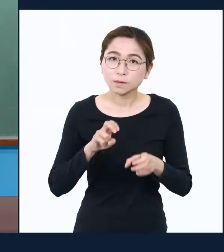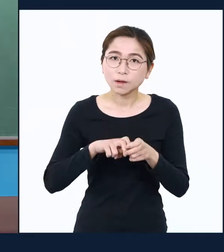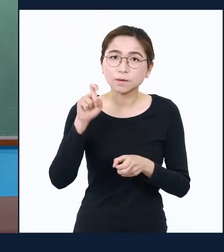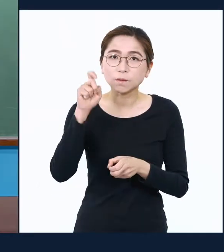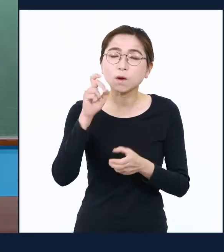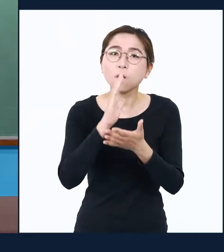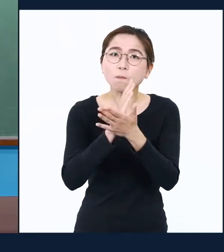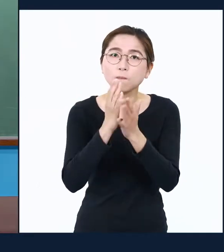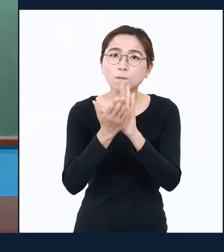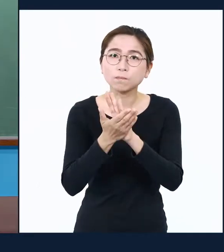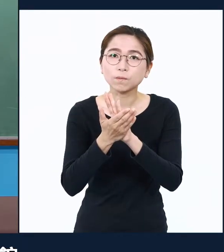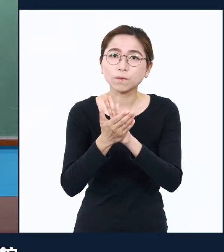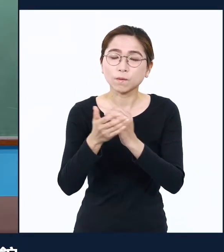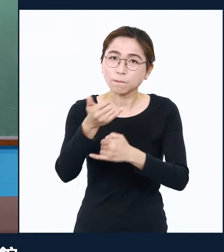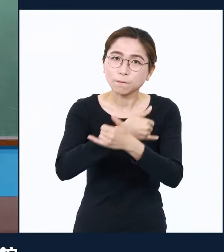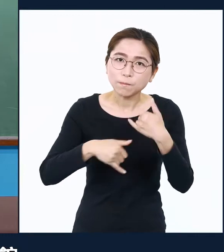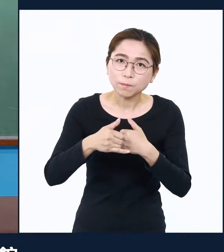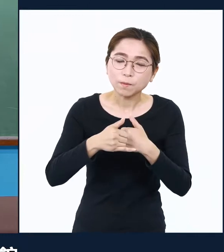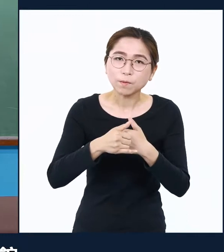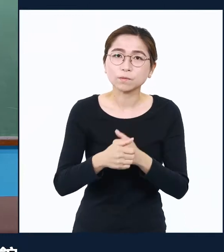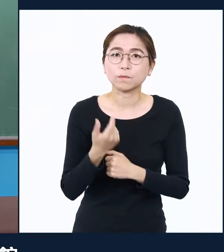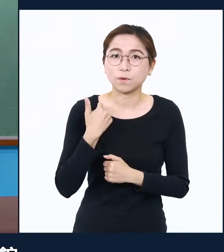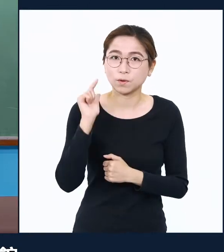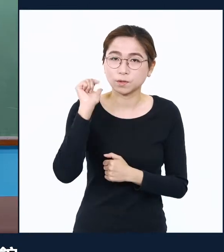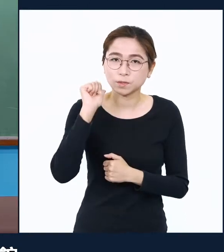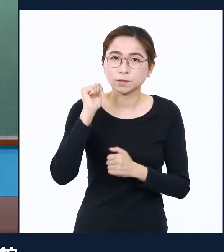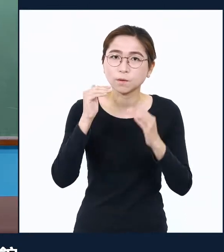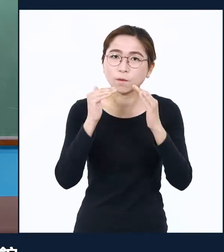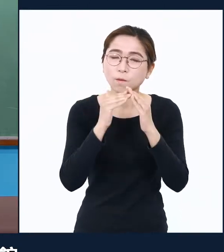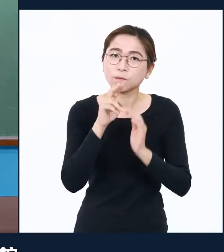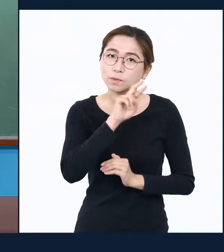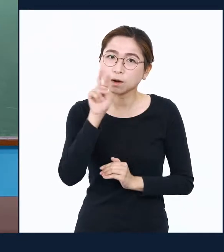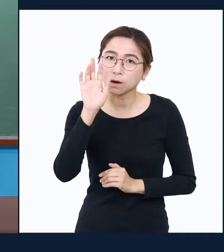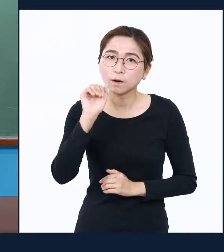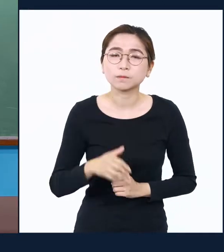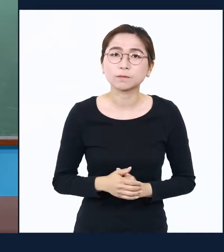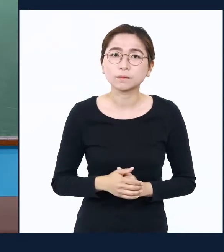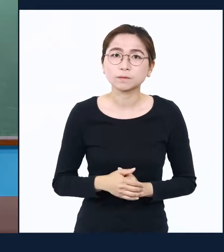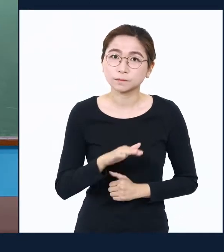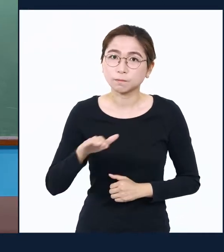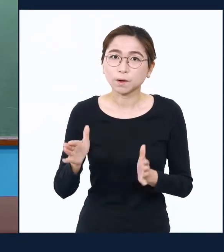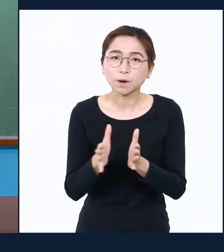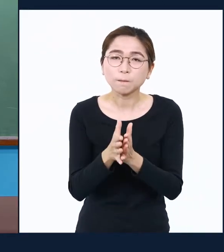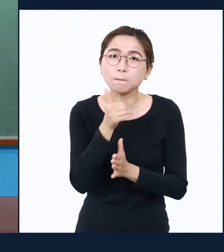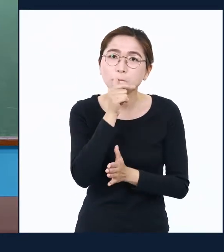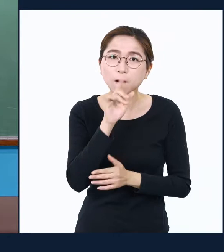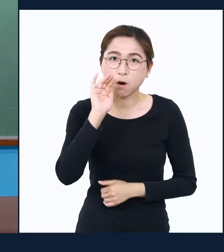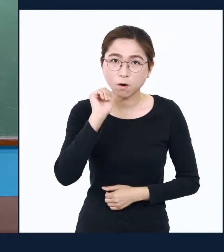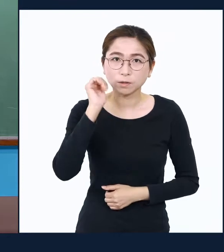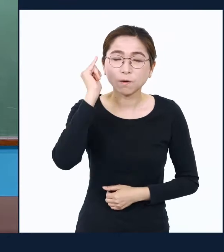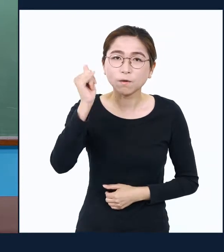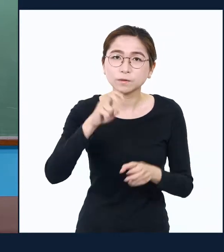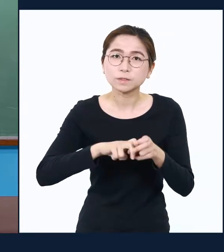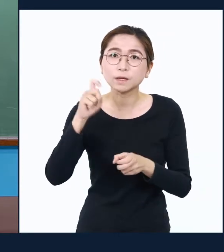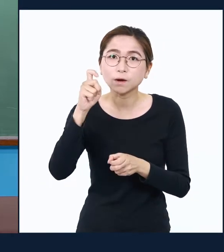西九有不同的演出场地和博物馆，小朋友和爸爸妈妈可以来到